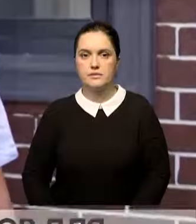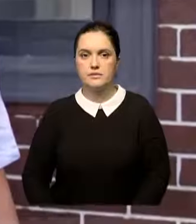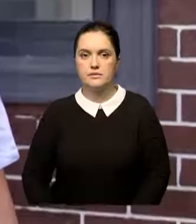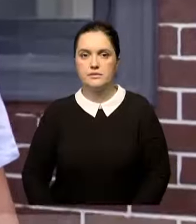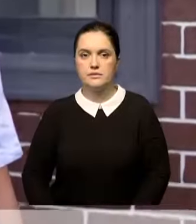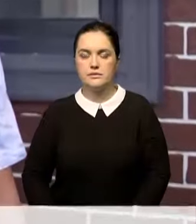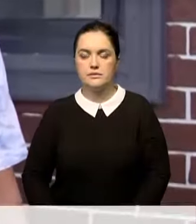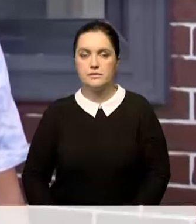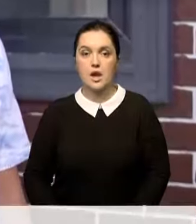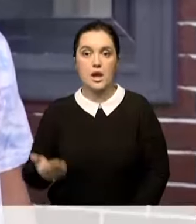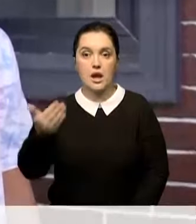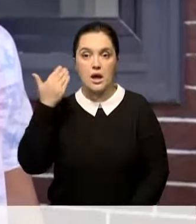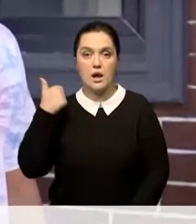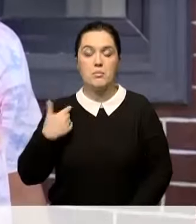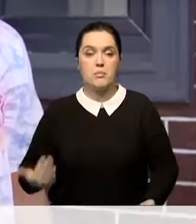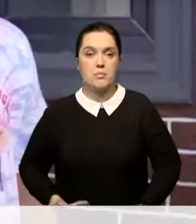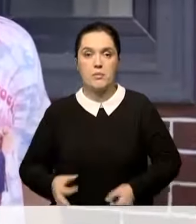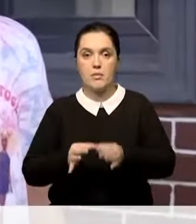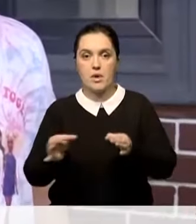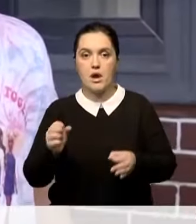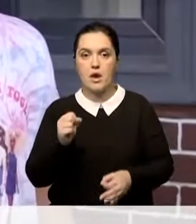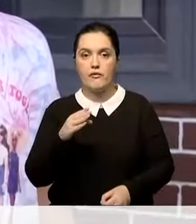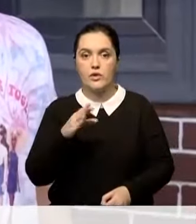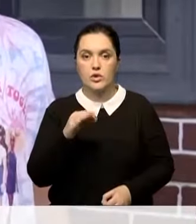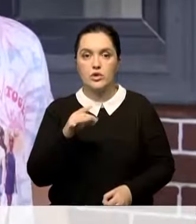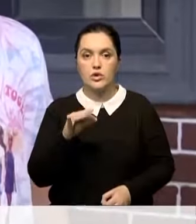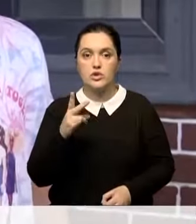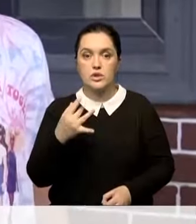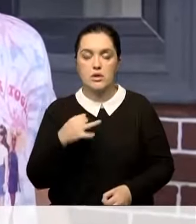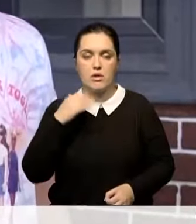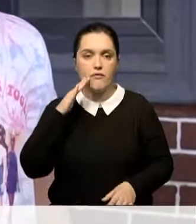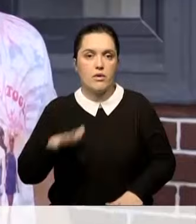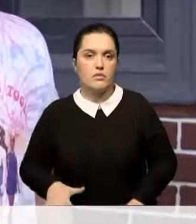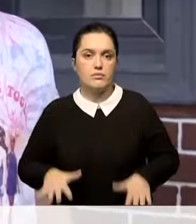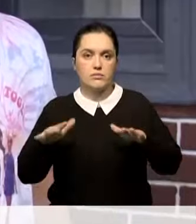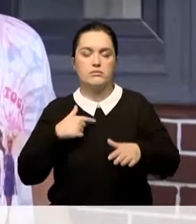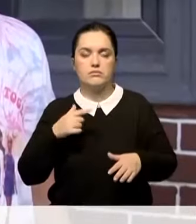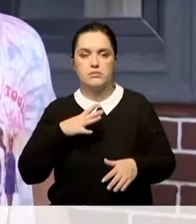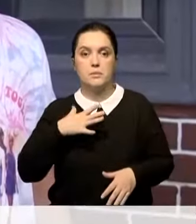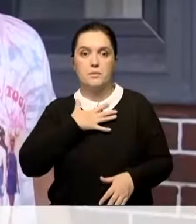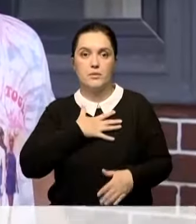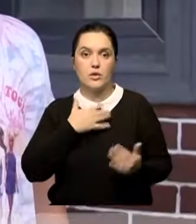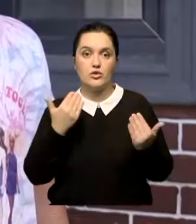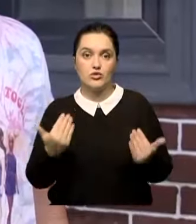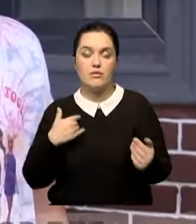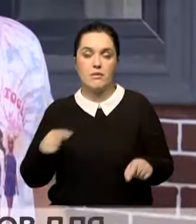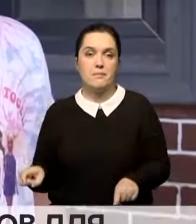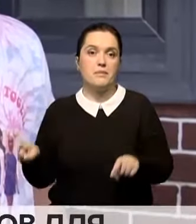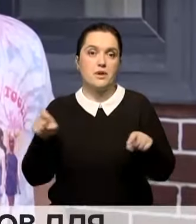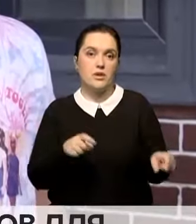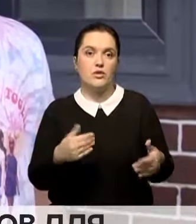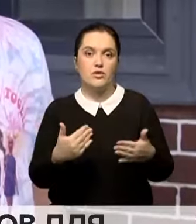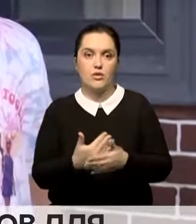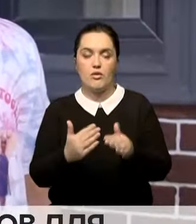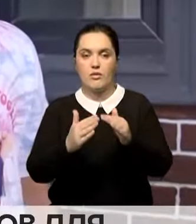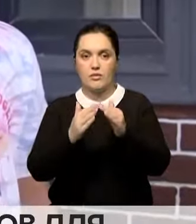тепло раньше Мы проживали в микрорайоне автодорожной наши дома оказались под водой сильно переживали теперь вот переехали в новое жильё в